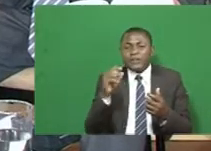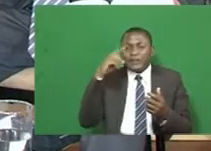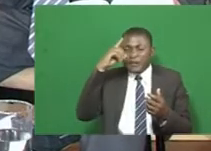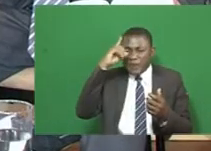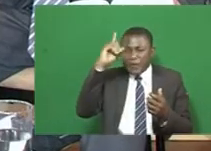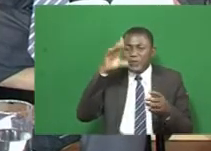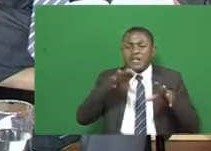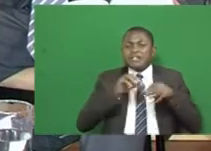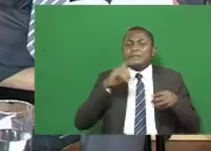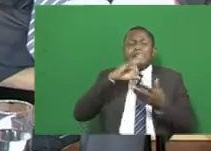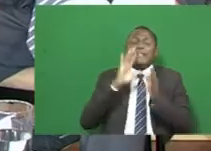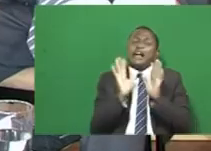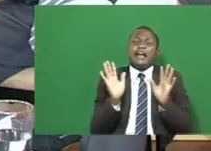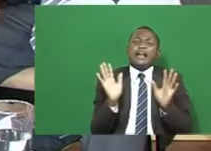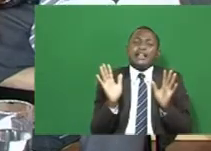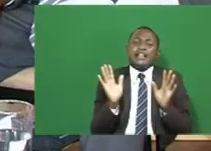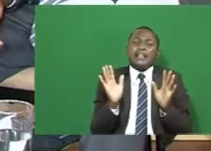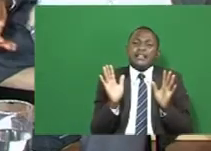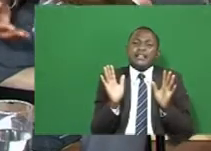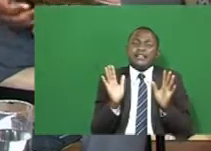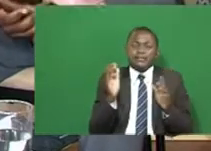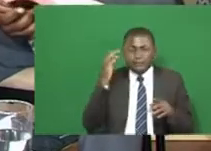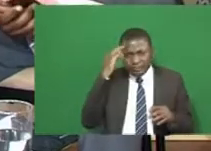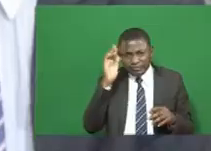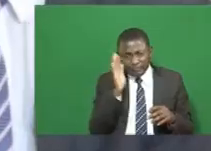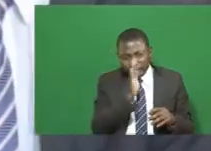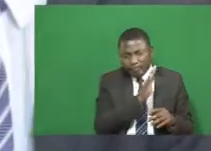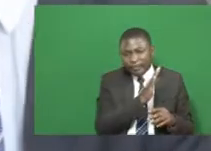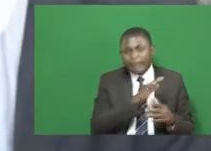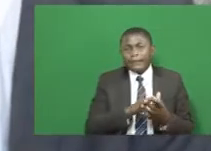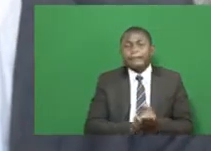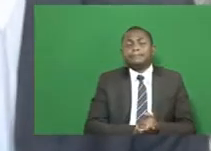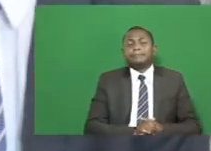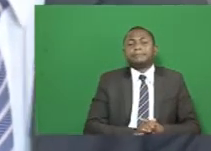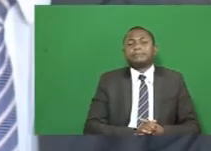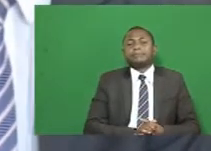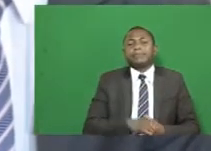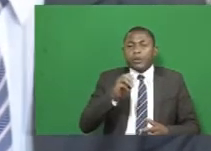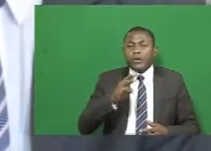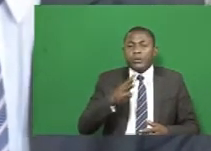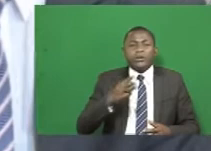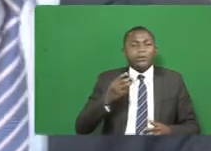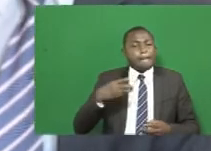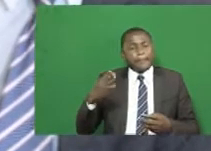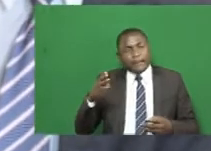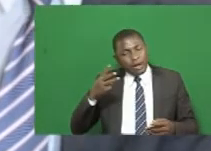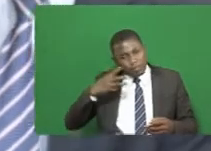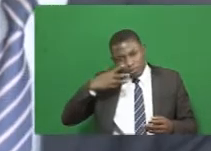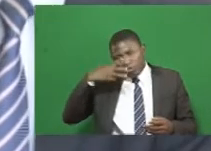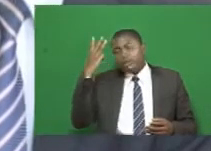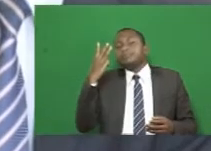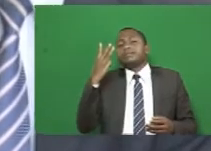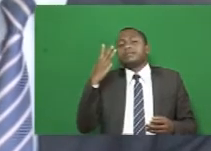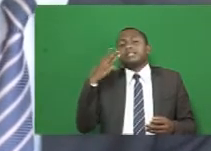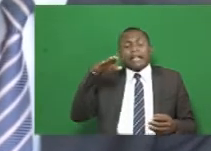wa ina matira. Unende iyo njika ini kaya kumu. Saka zvaka change la vatereri. Kutipatine chitovere